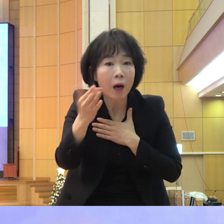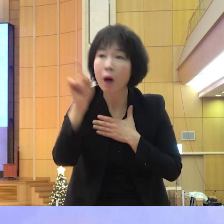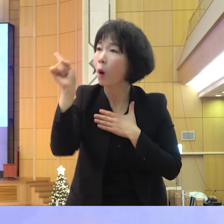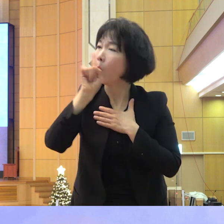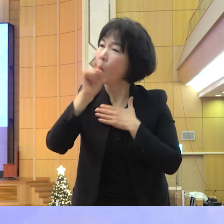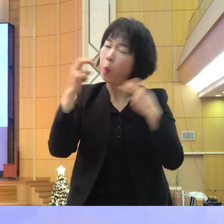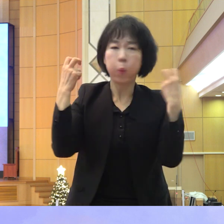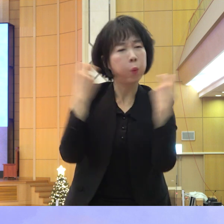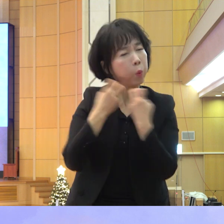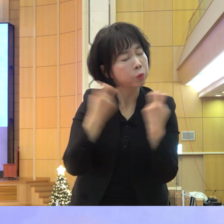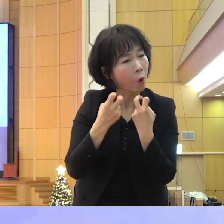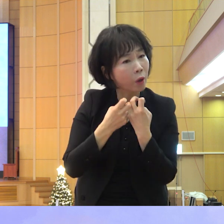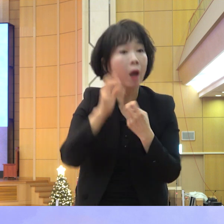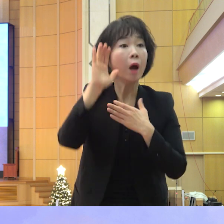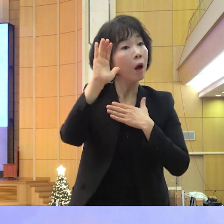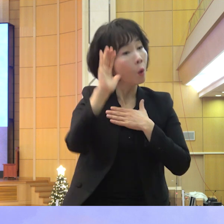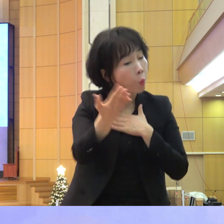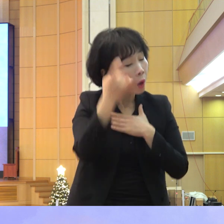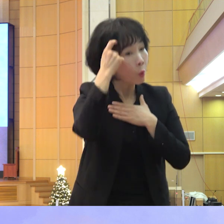어떻게 되는가?